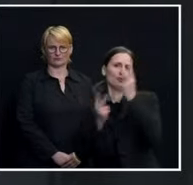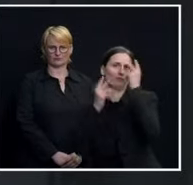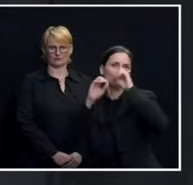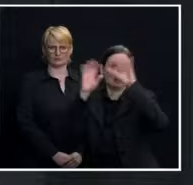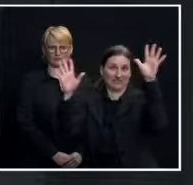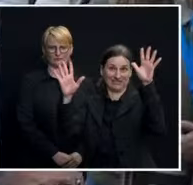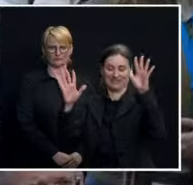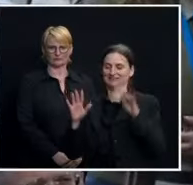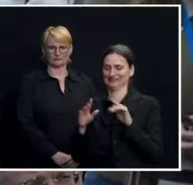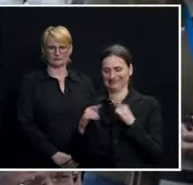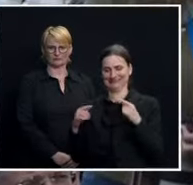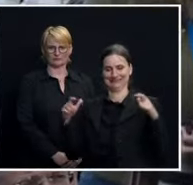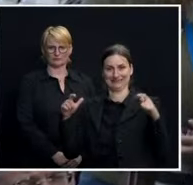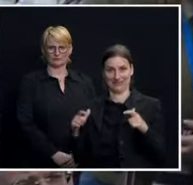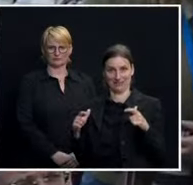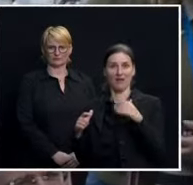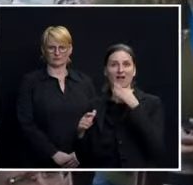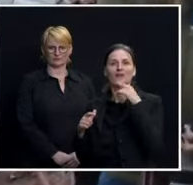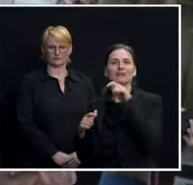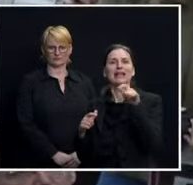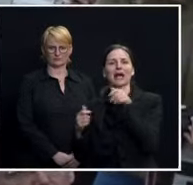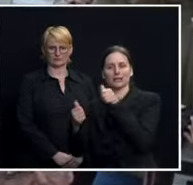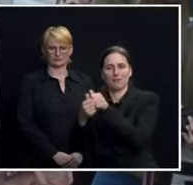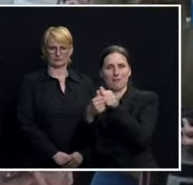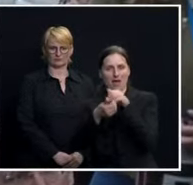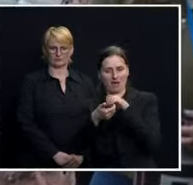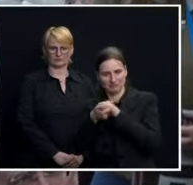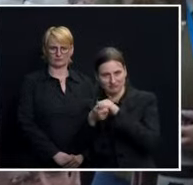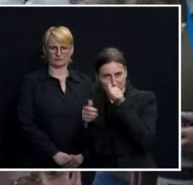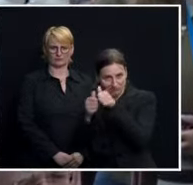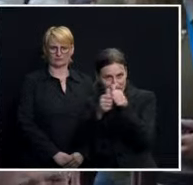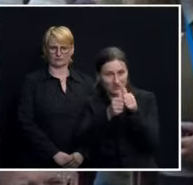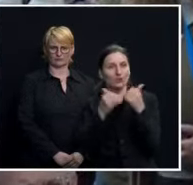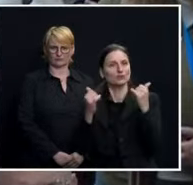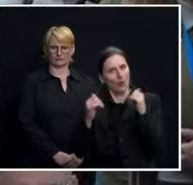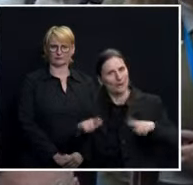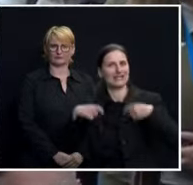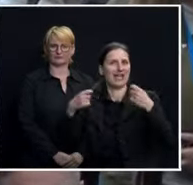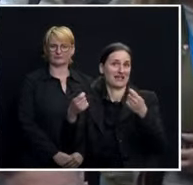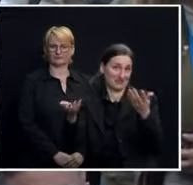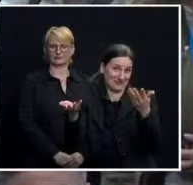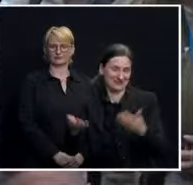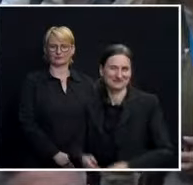schon mal ein ganz starkes Team. Und dann sind noch viele, viele andere Partner dazugekommen. Und das ist heute das Ergebnis.